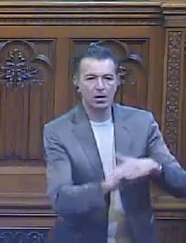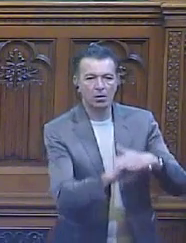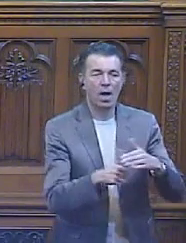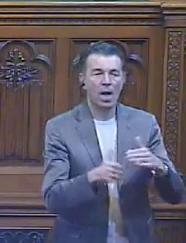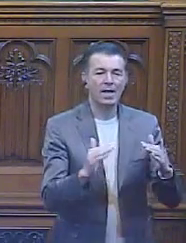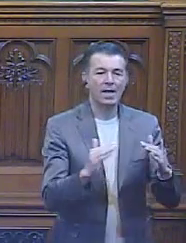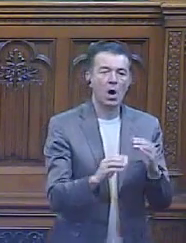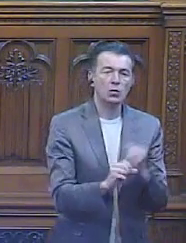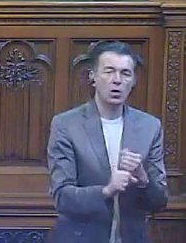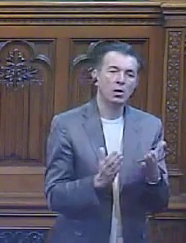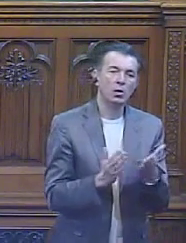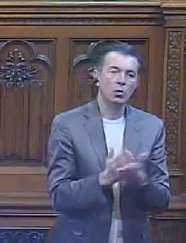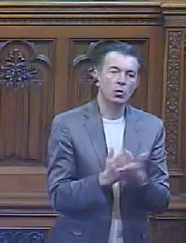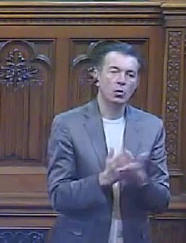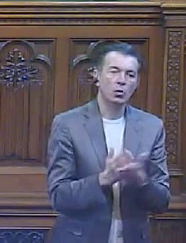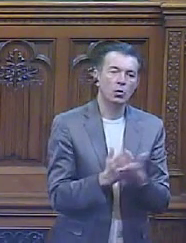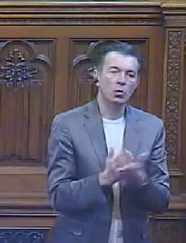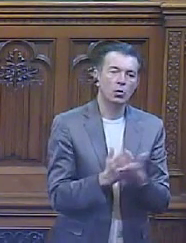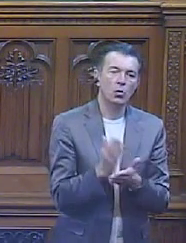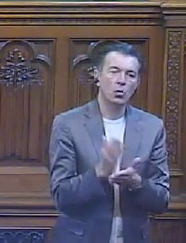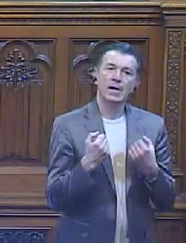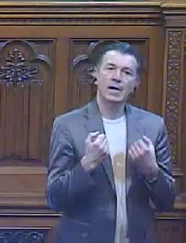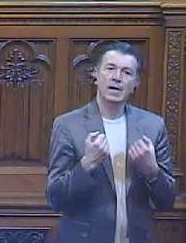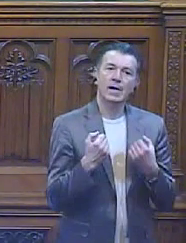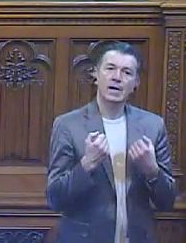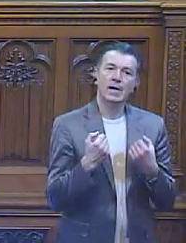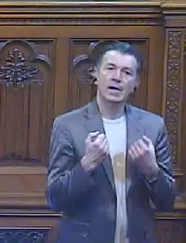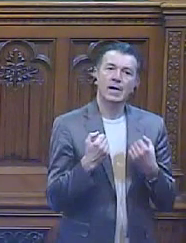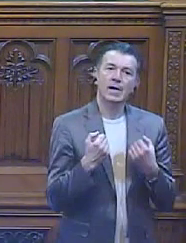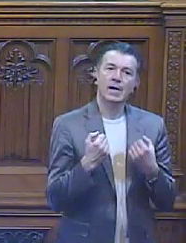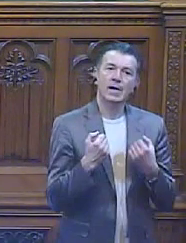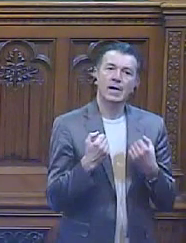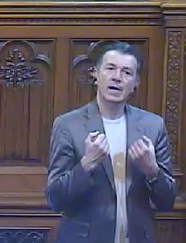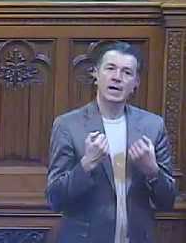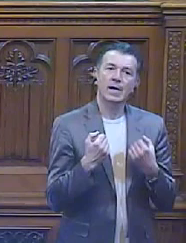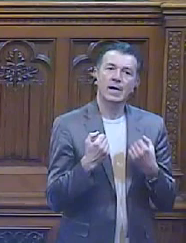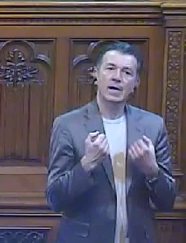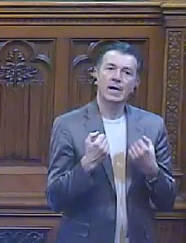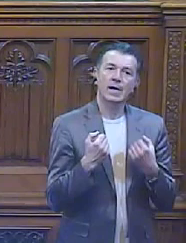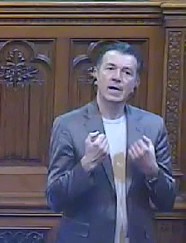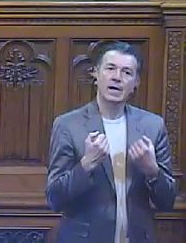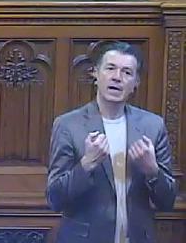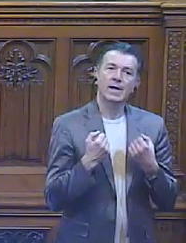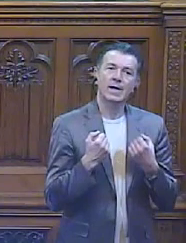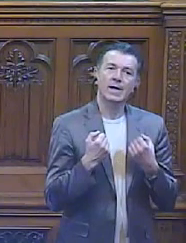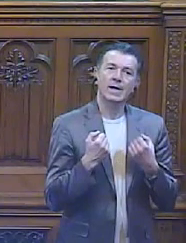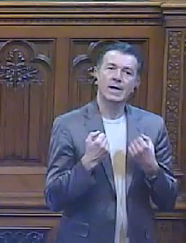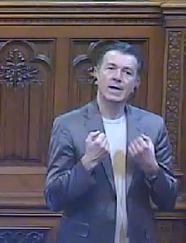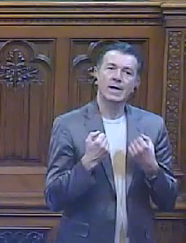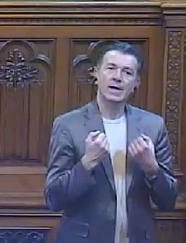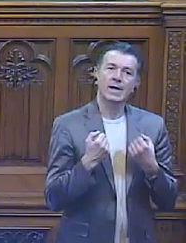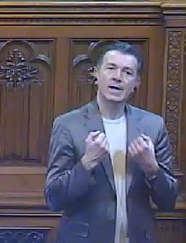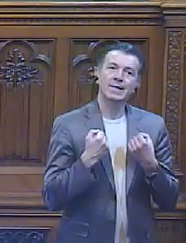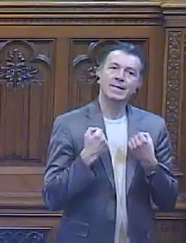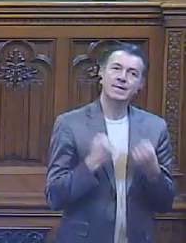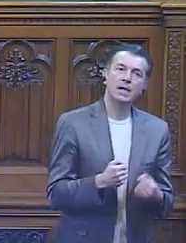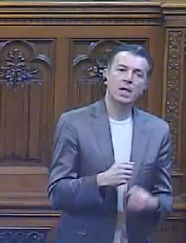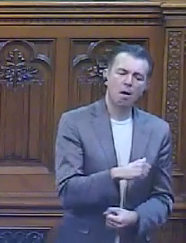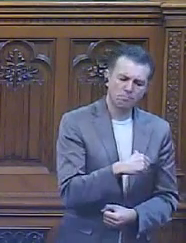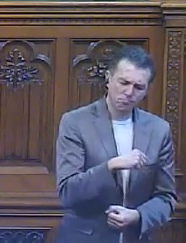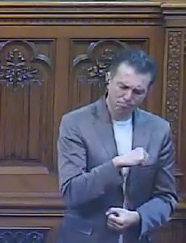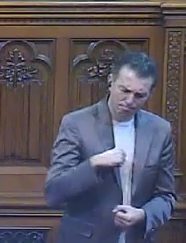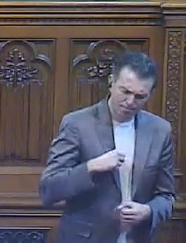ein Haushalt 500 Euro. Soziale Sicherheit, meine sehr geehrten Damen und Herren, auch bei